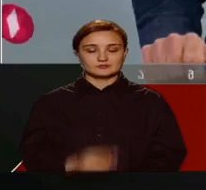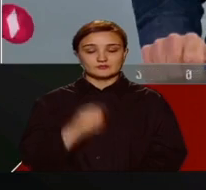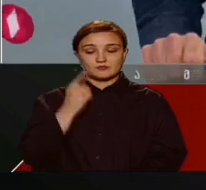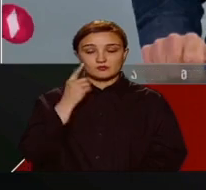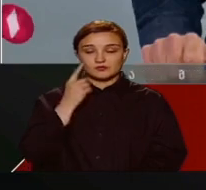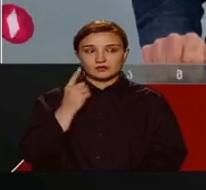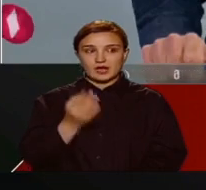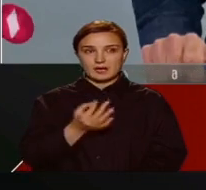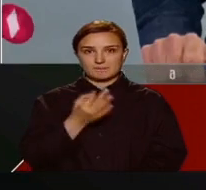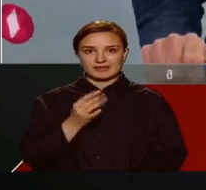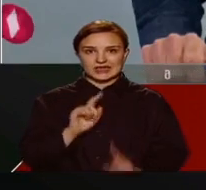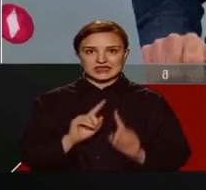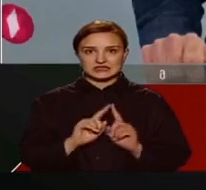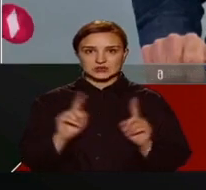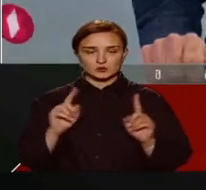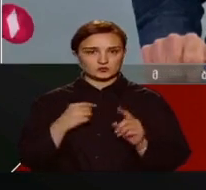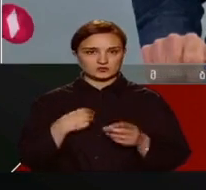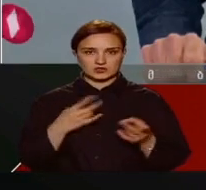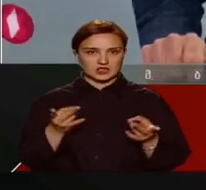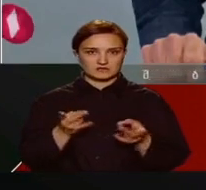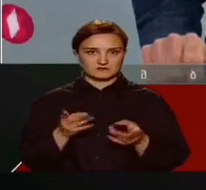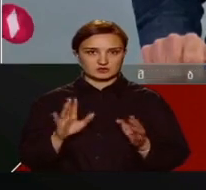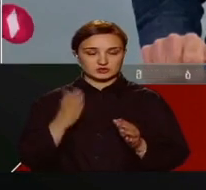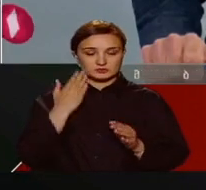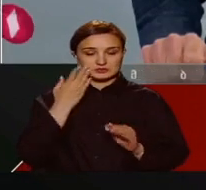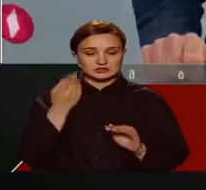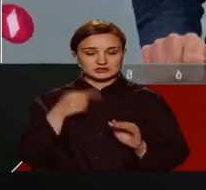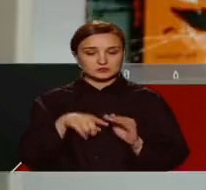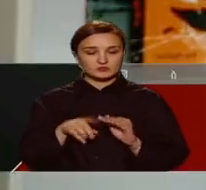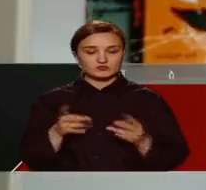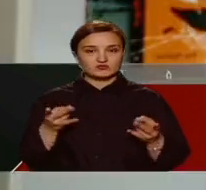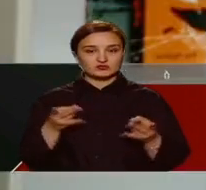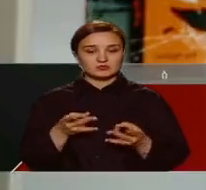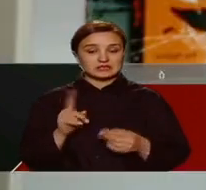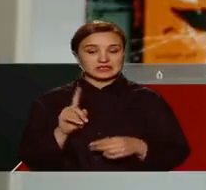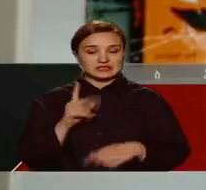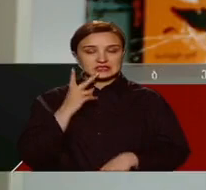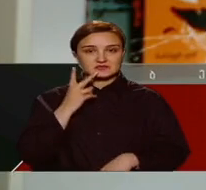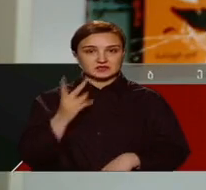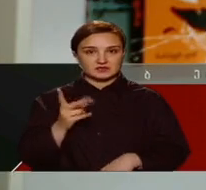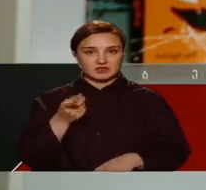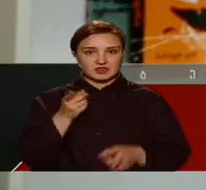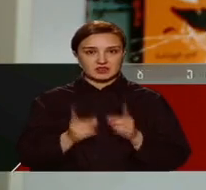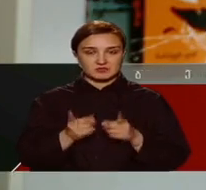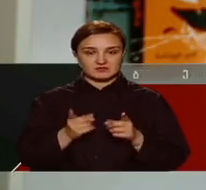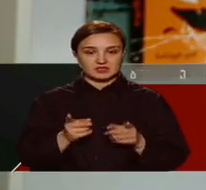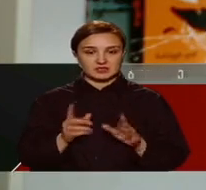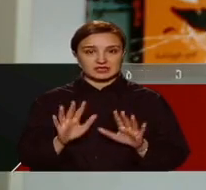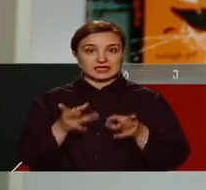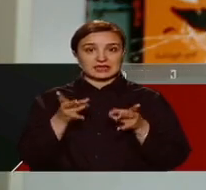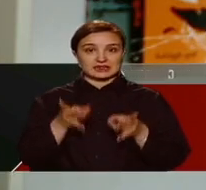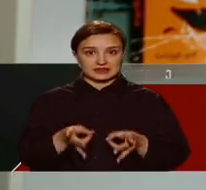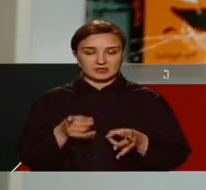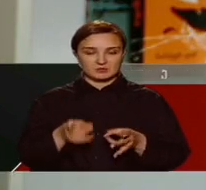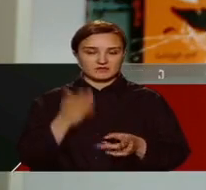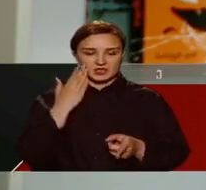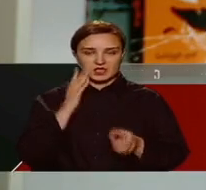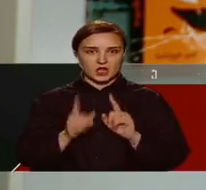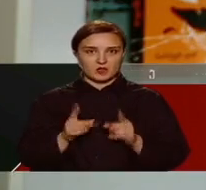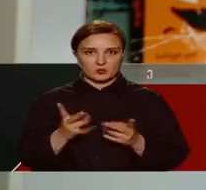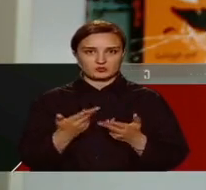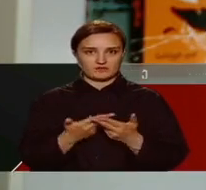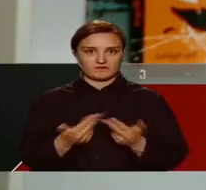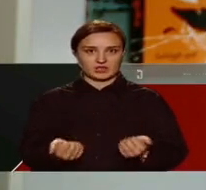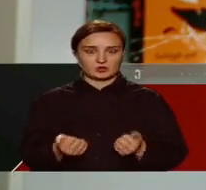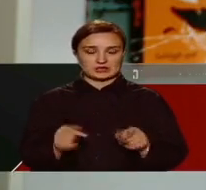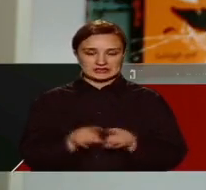არაფერი უნიკალური განსაკუთრებული ჩვენ არ გვჭირდება სინამდვილეში. სინამდვილეში გვჭირდება ის, რომ რასაც ხედავთ, რაც ნამდვილად ხდება, ის რეალობა ვაღიაროთ ხოლმე